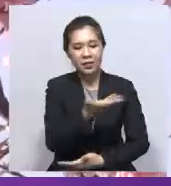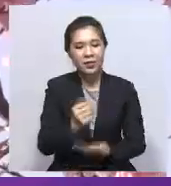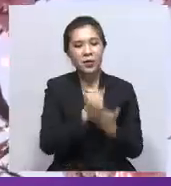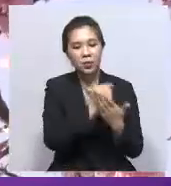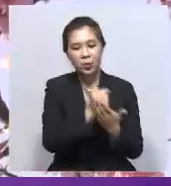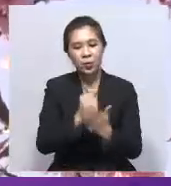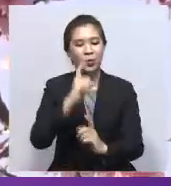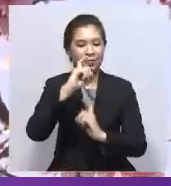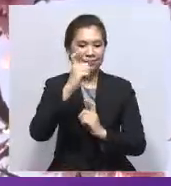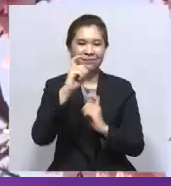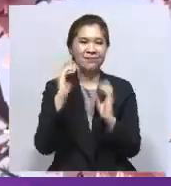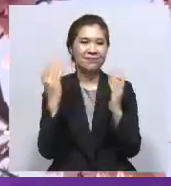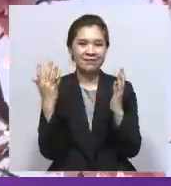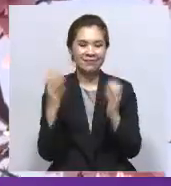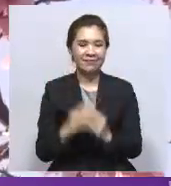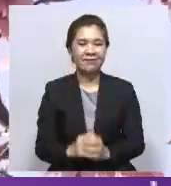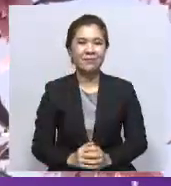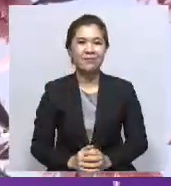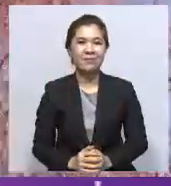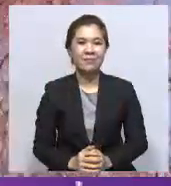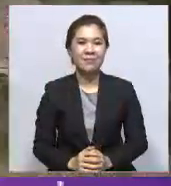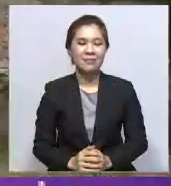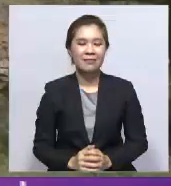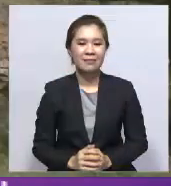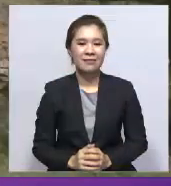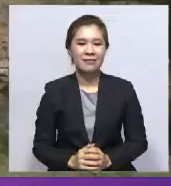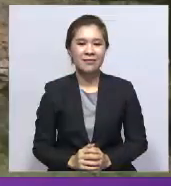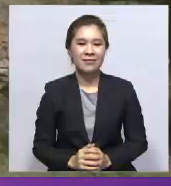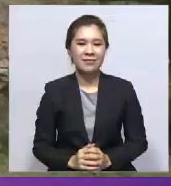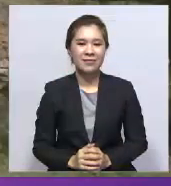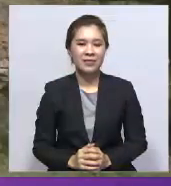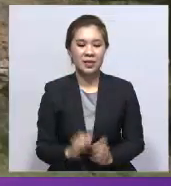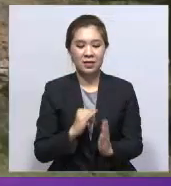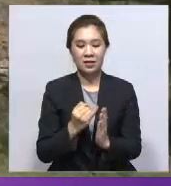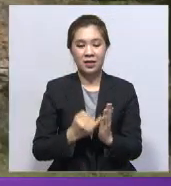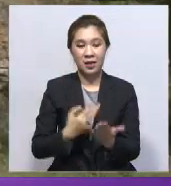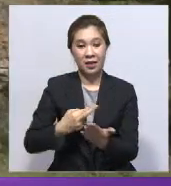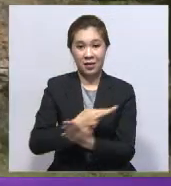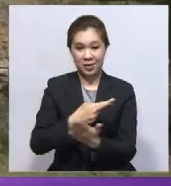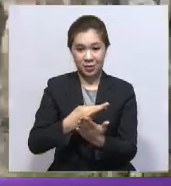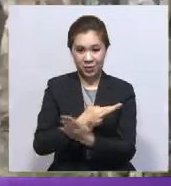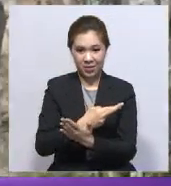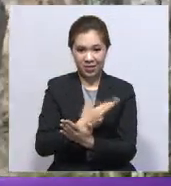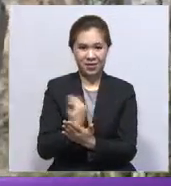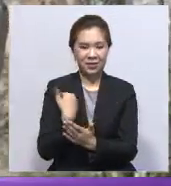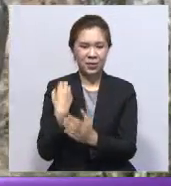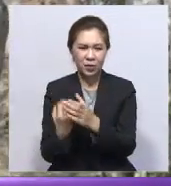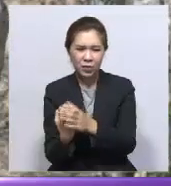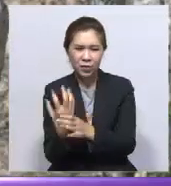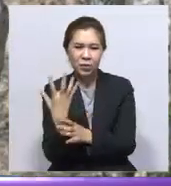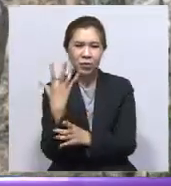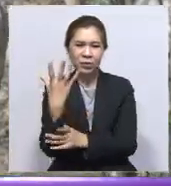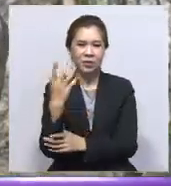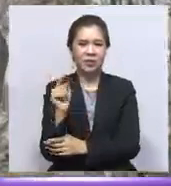ดวกและความปลอดภัยตลอดเส้นทางครับไปปิดท้ายนะครับที่จังหวัดราชบุรีต้นซากุระเขางู